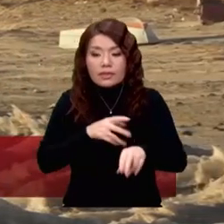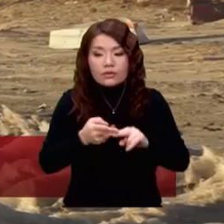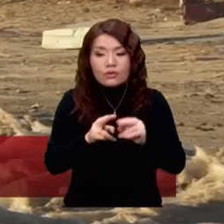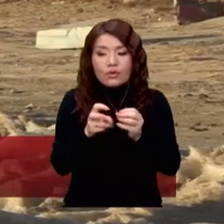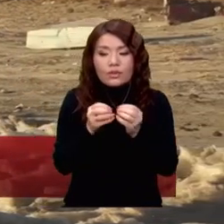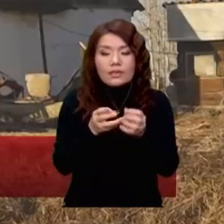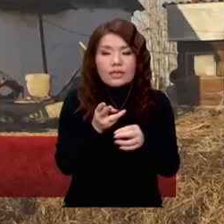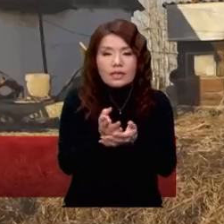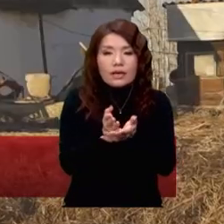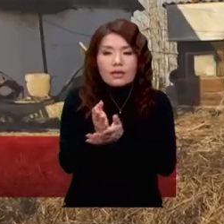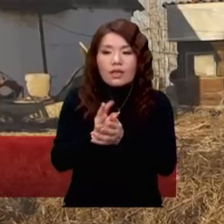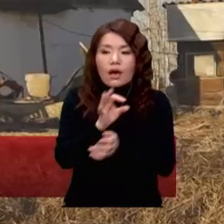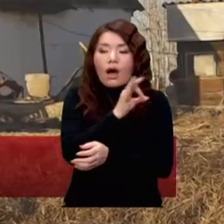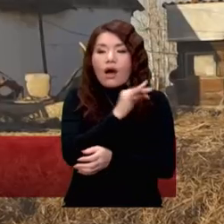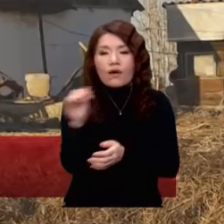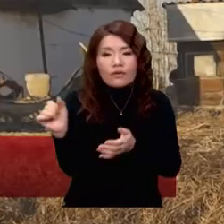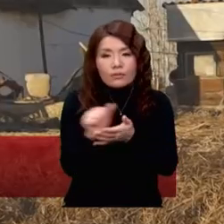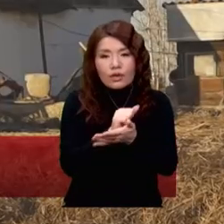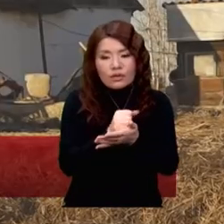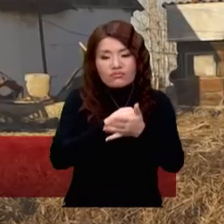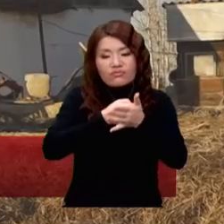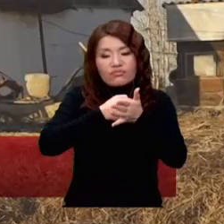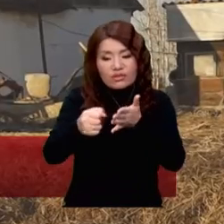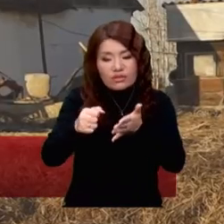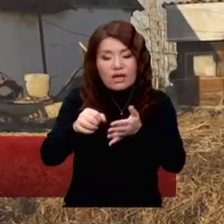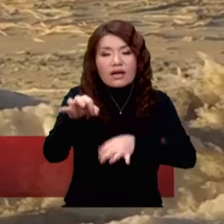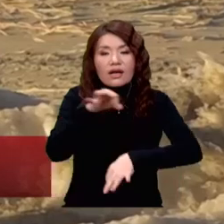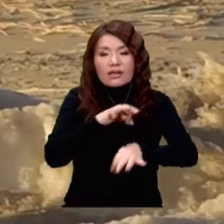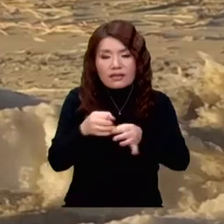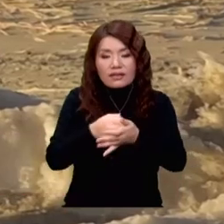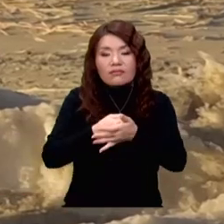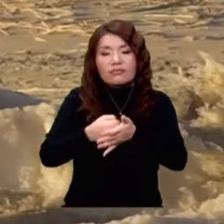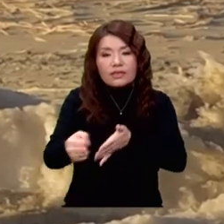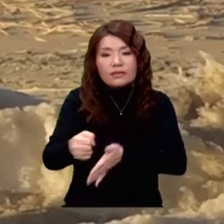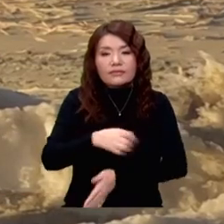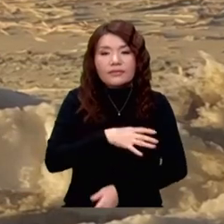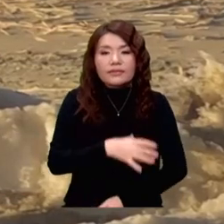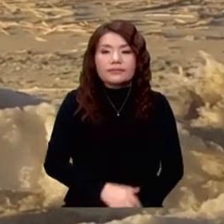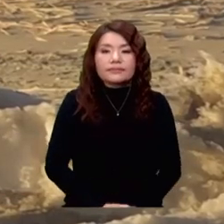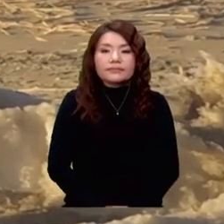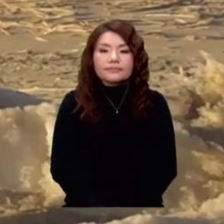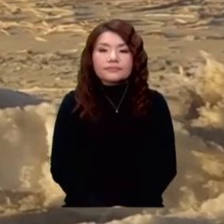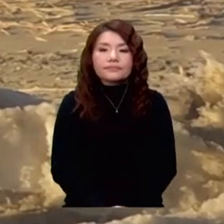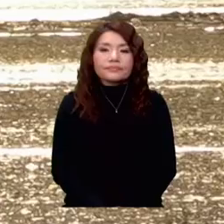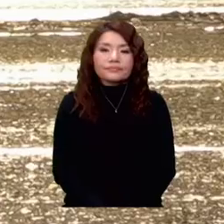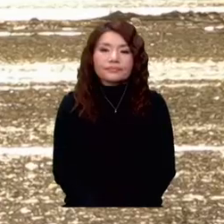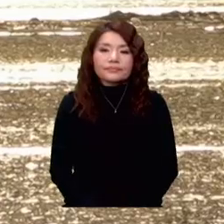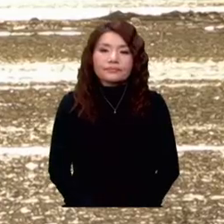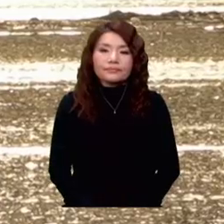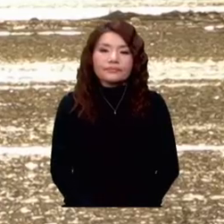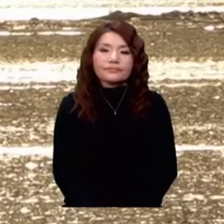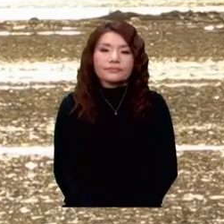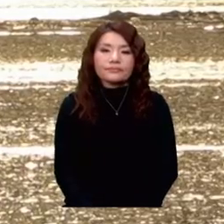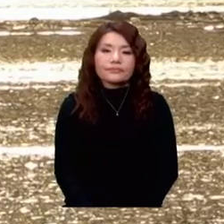30 ауыл атауы ресми құжаттан өшіріліп, картадан жойылып кеткен. Ел шығысынан Жанболат Санияз Атамекен, Бизнес телеарнасы.